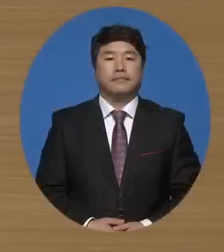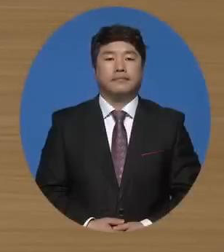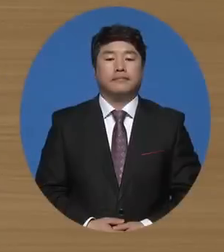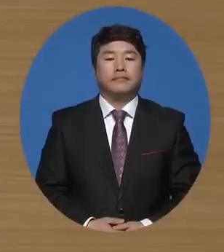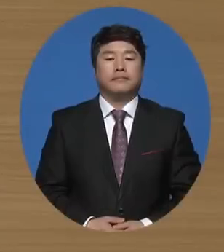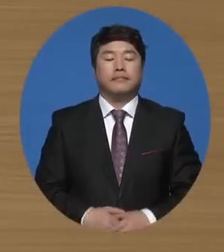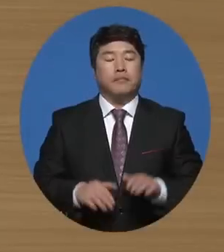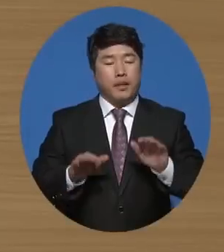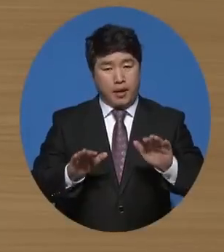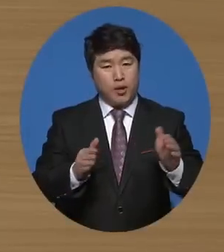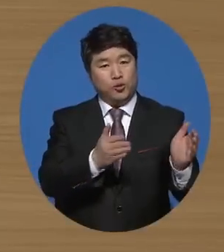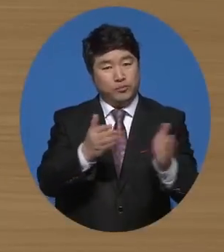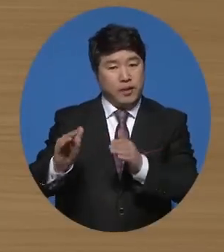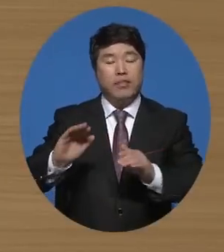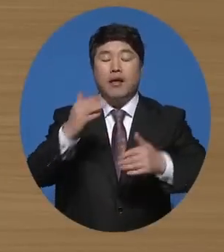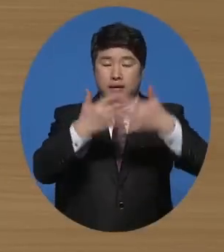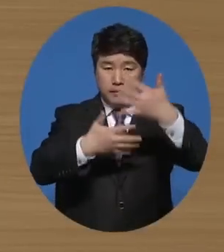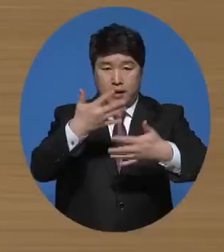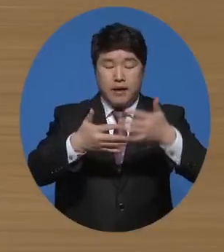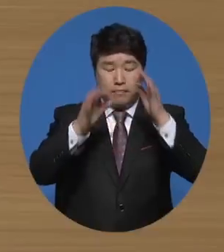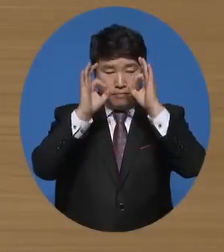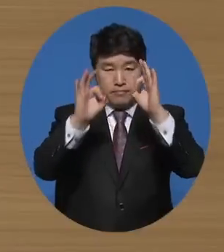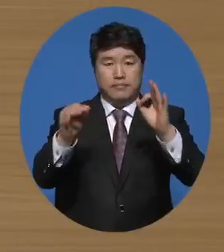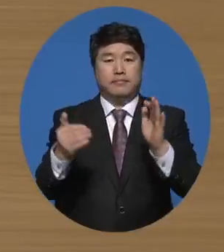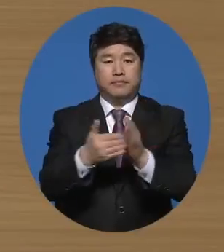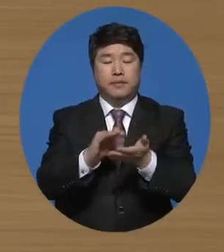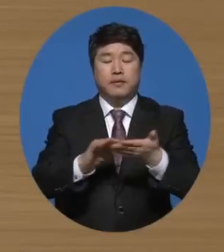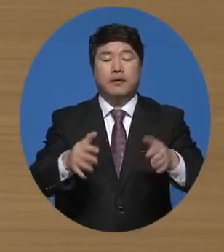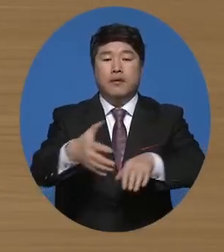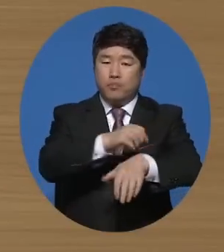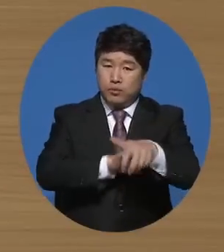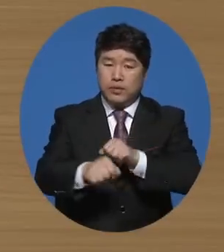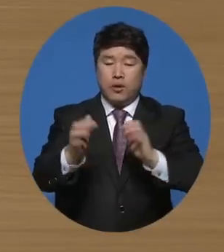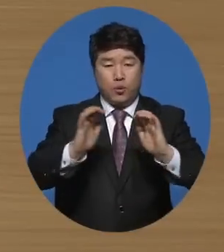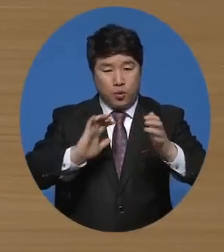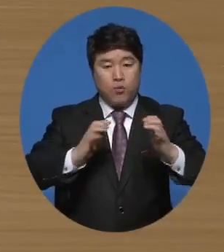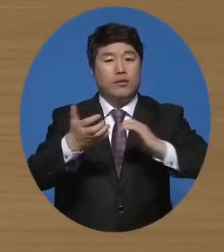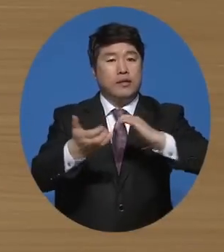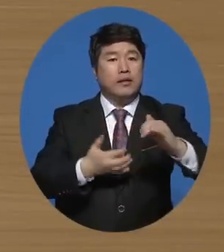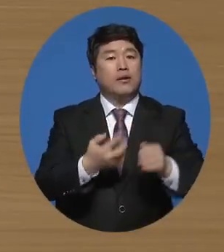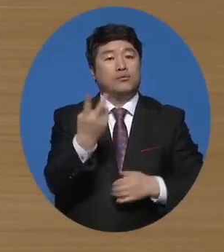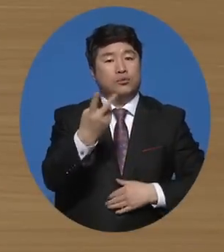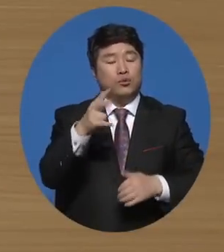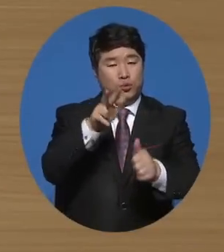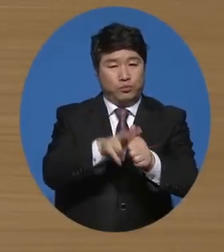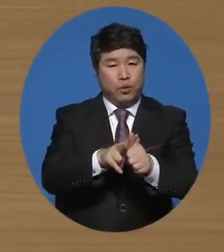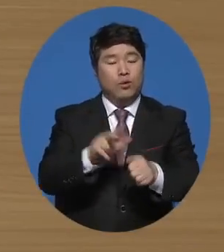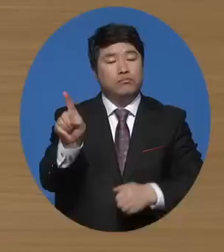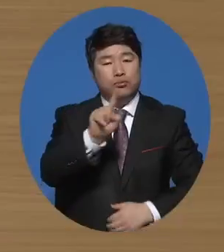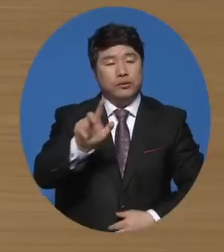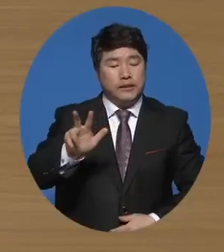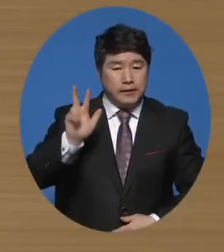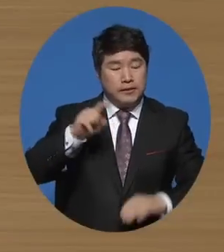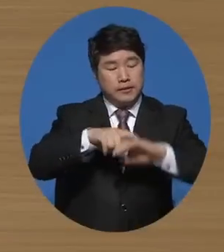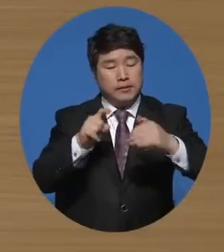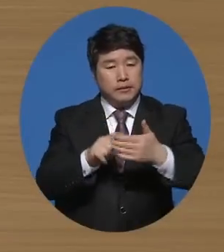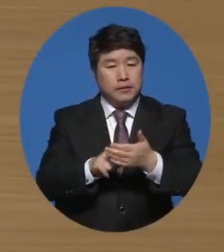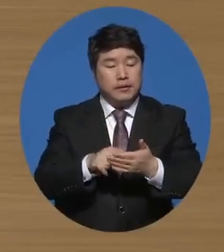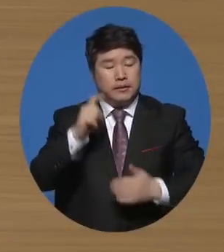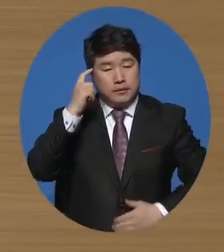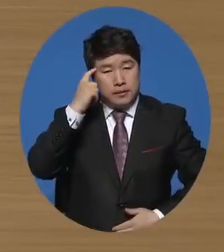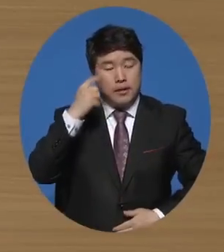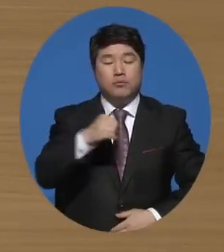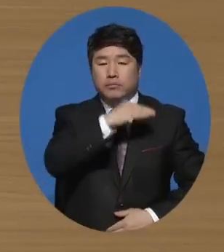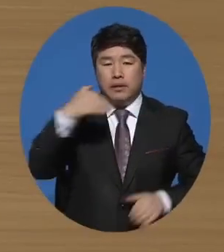하겠습니다네 준비된 영상 보셨습니다 본격적인 토론에 앞서 그 두 후버가 어떤 각오로 바른정당